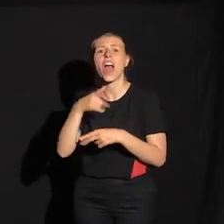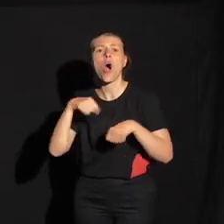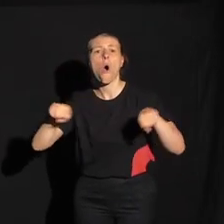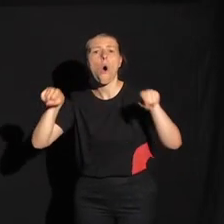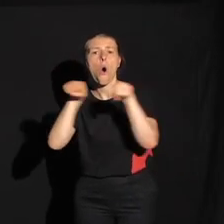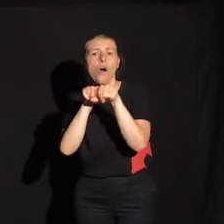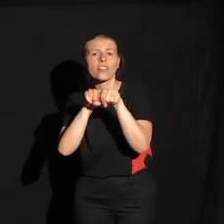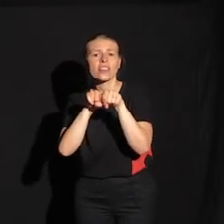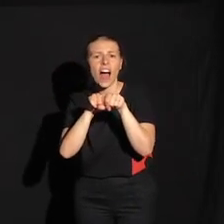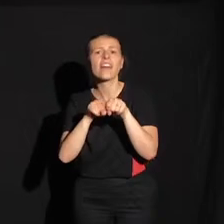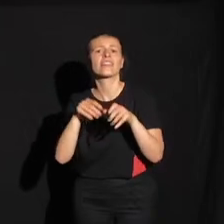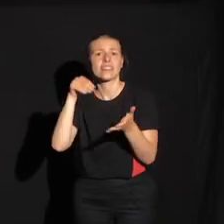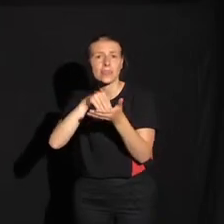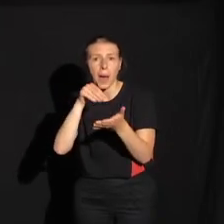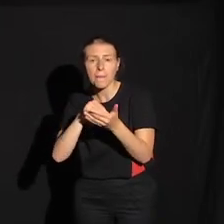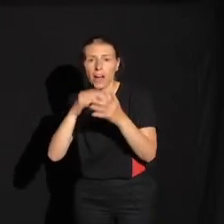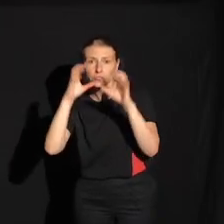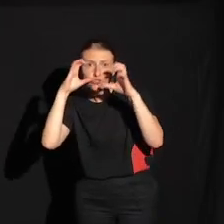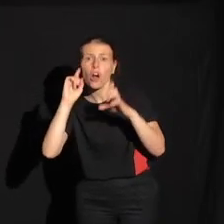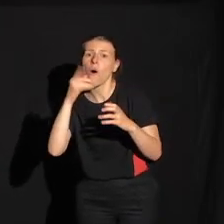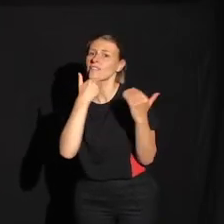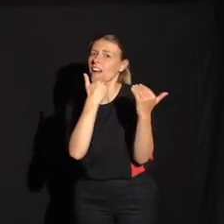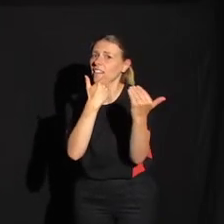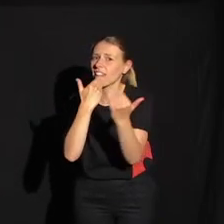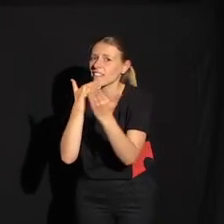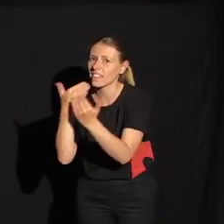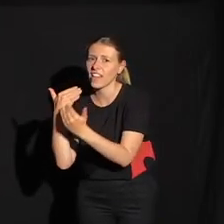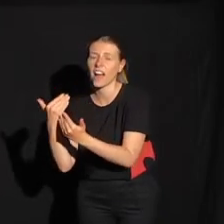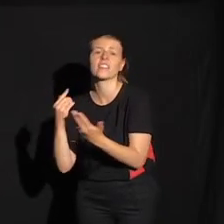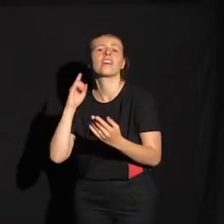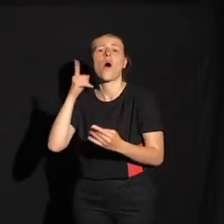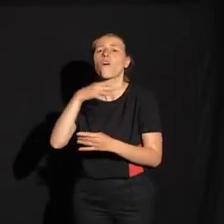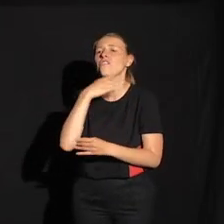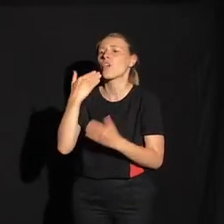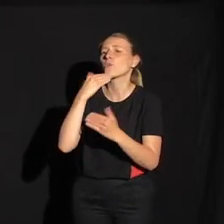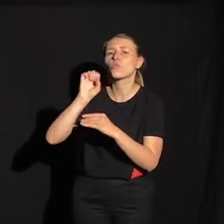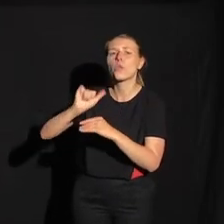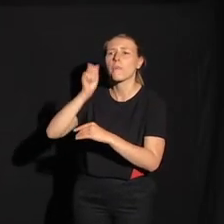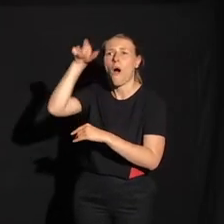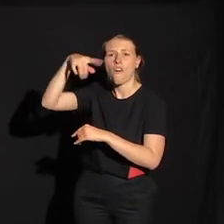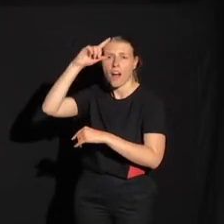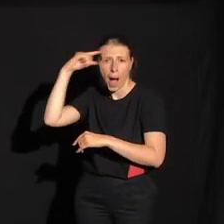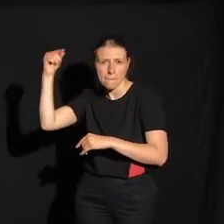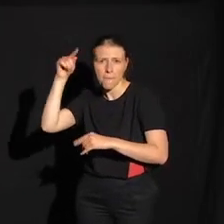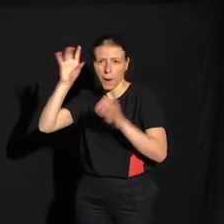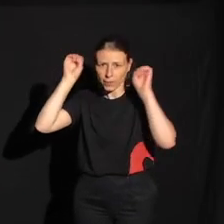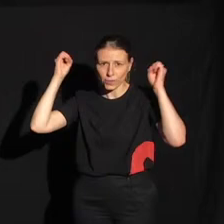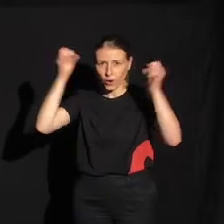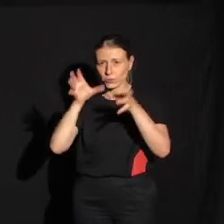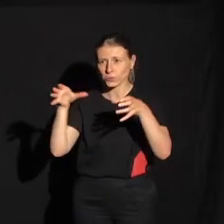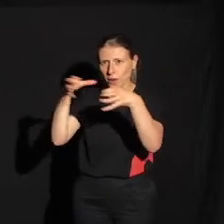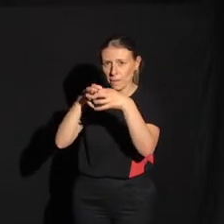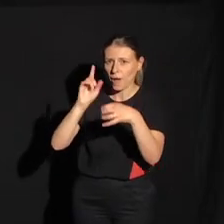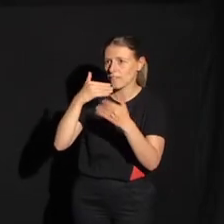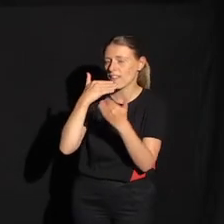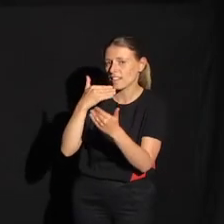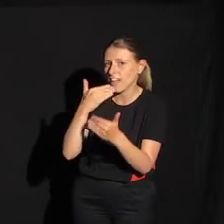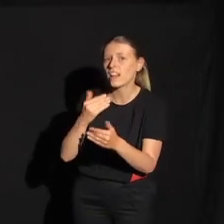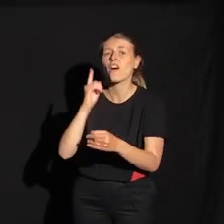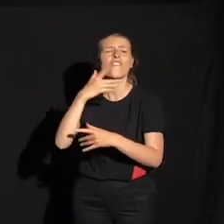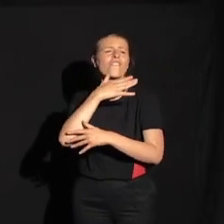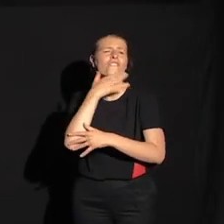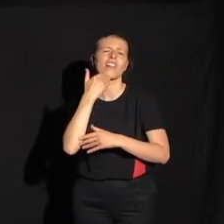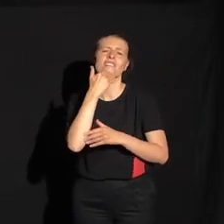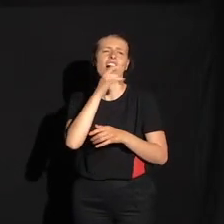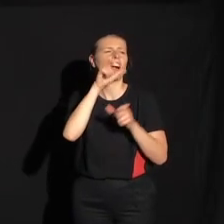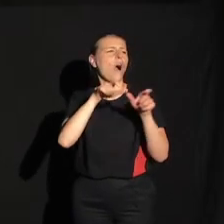im Zoom-Interview dabei gewesen wären. Nochmal viele Grüße auch nach Hamburg zur Minotaurus Company. Vielen Dank an das